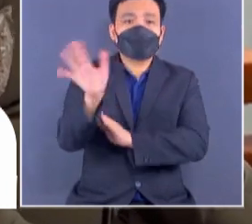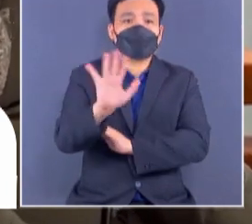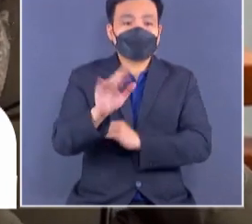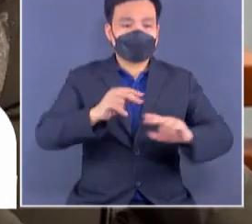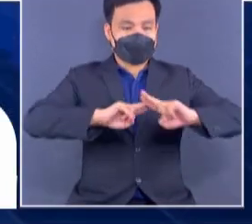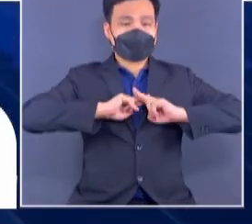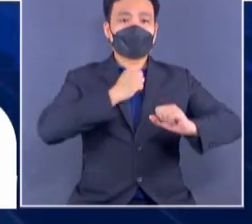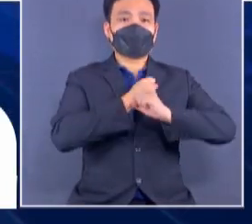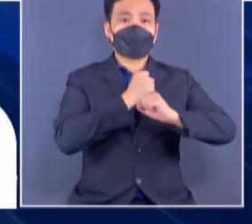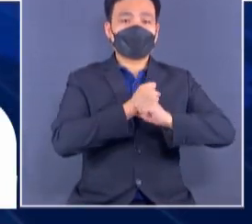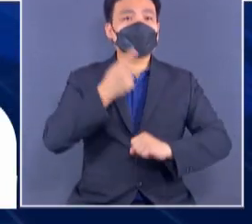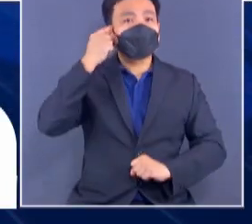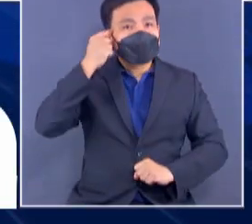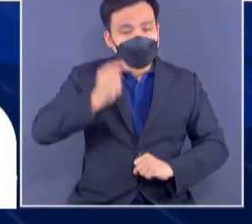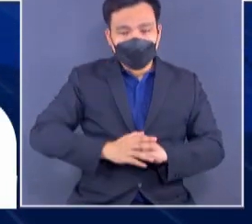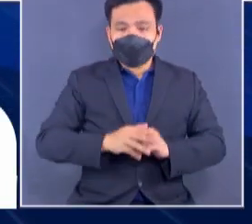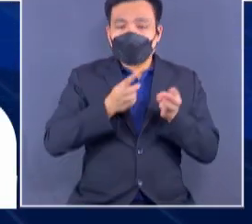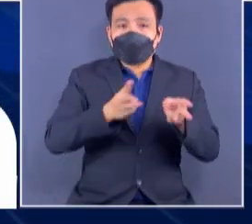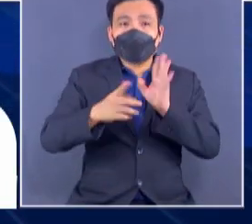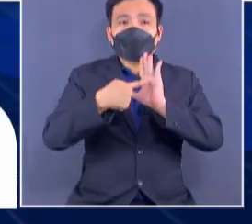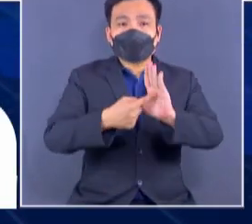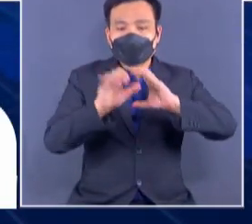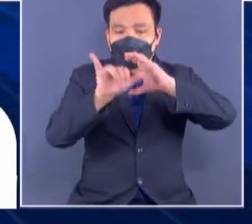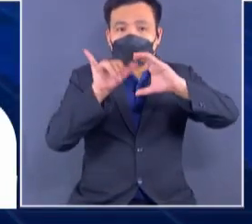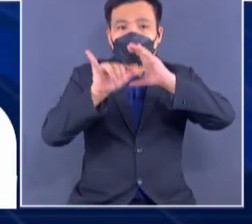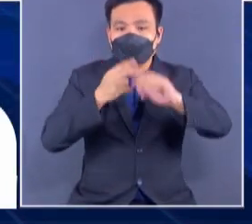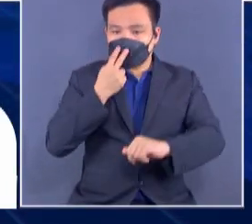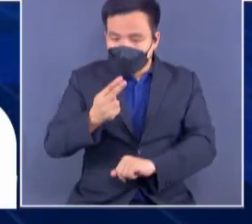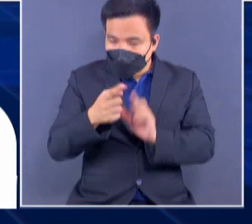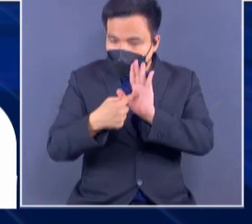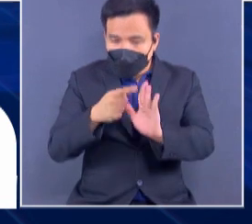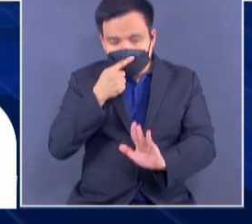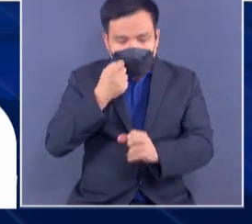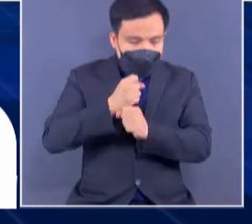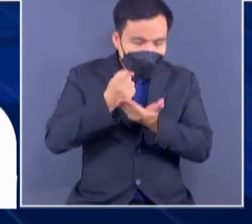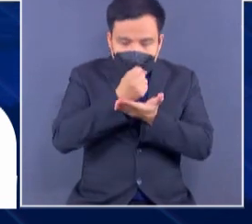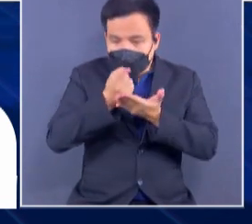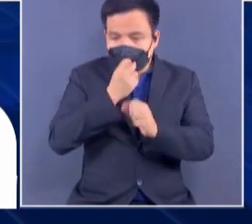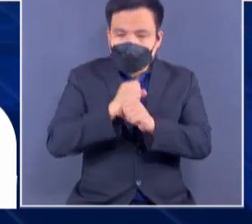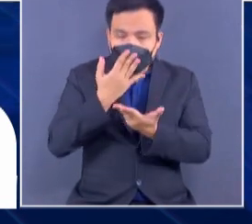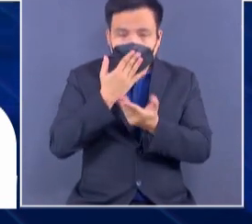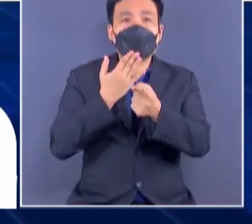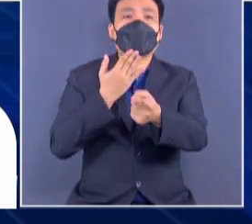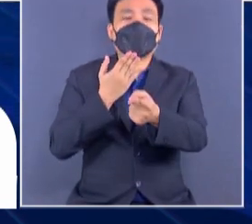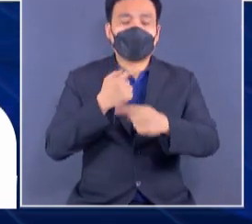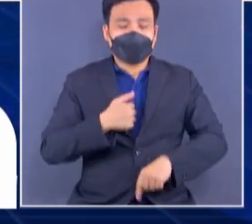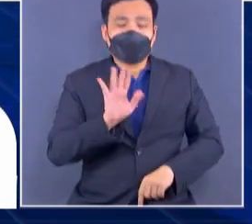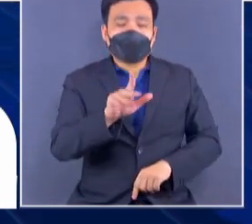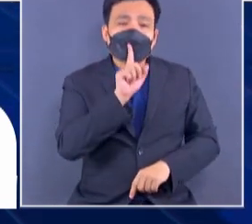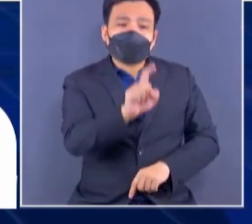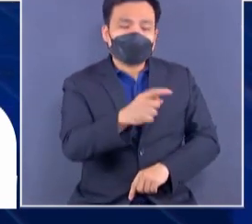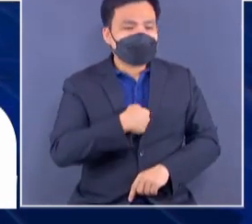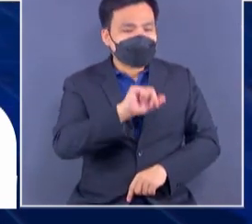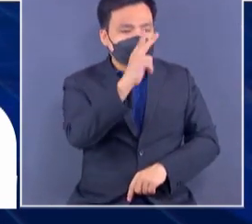ไปดูการเรียนแบบจากใน YouTube แล้วก็ทำขึ้นมาเอาไว้เสพนะครับส่วนกัญชาถามว่าได้มาจากไหนเด็กบอกว่าไป